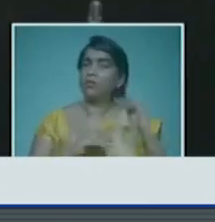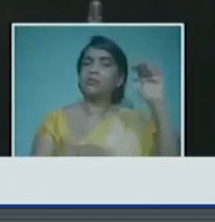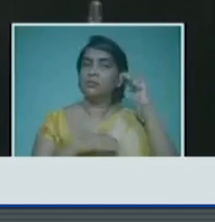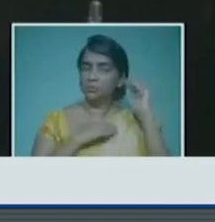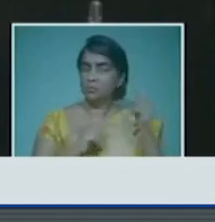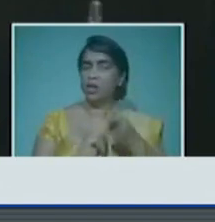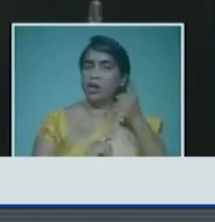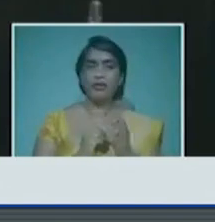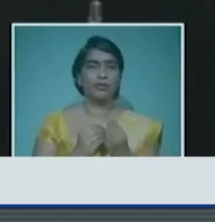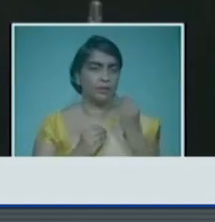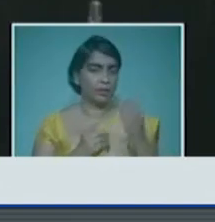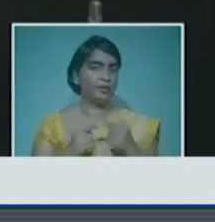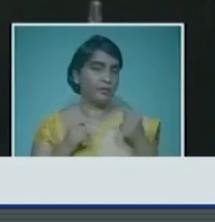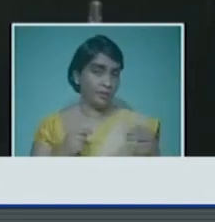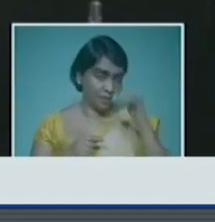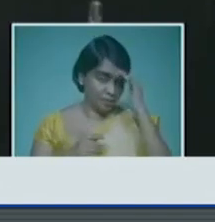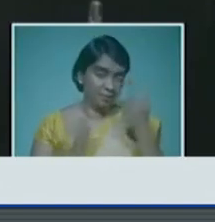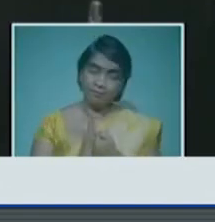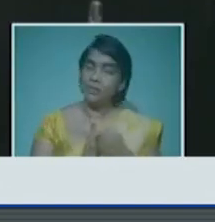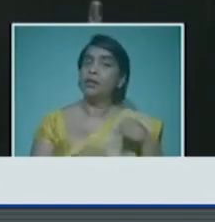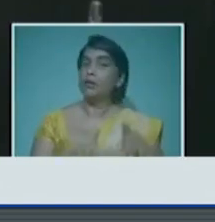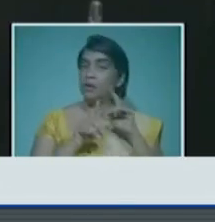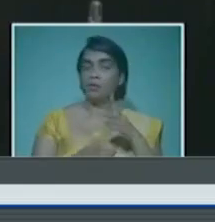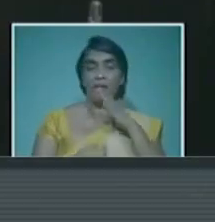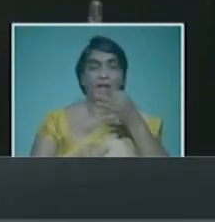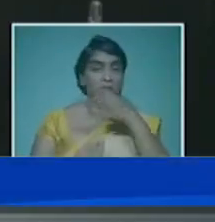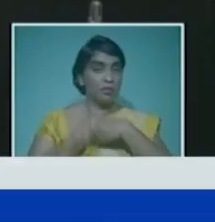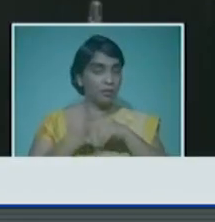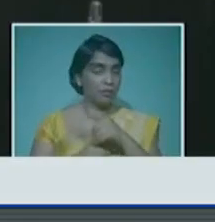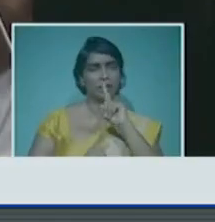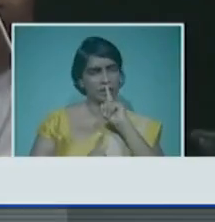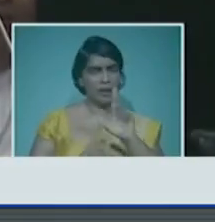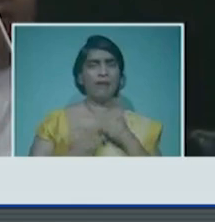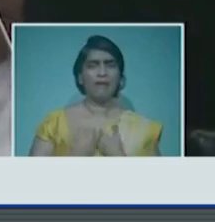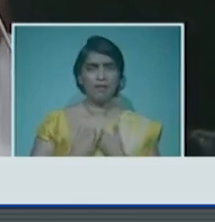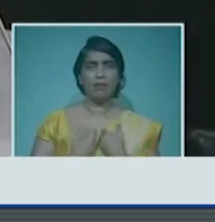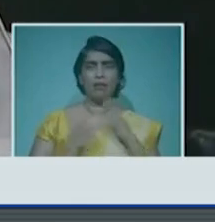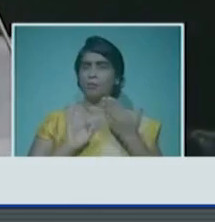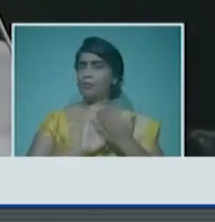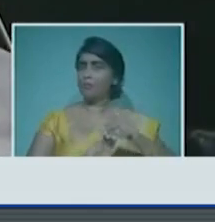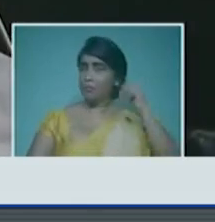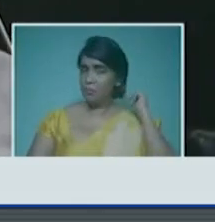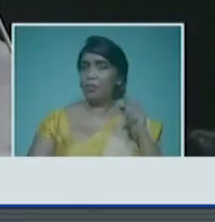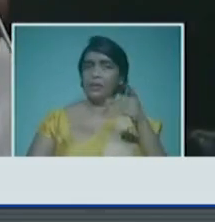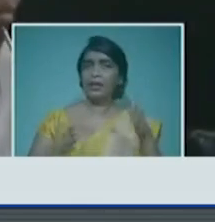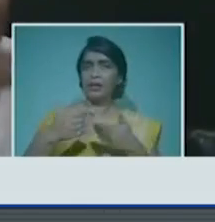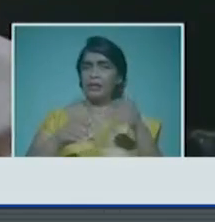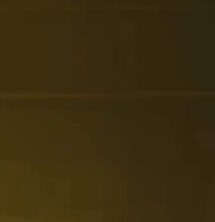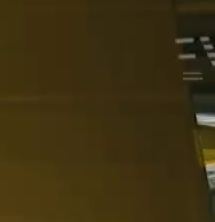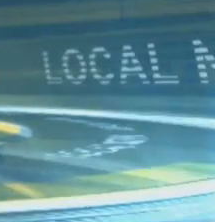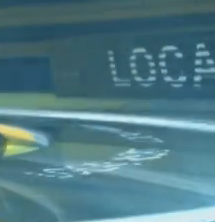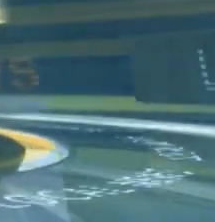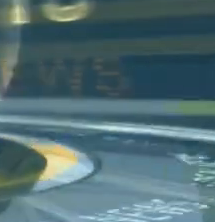මුදල ගිය වසරේ බොරු නම් මම ඉල්ලාස් වෙනවා රමේෂ් සජිත්ට කියයි ජනපතිට කීකරු බොරළු ගොඩ